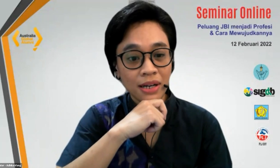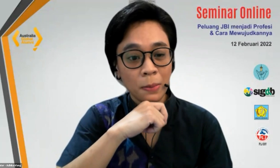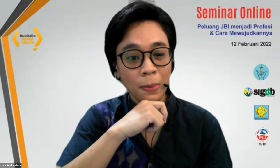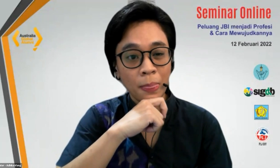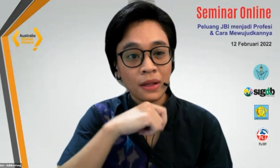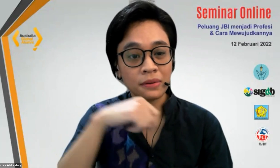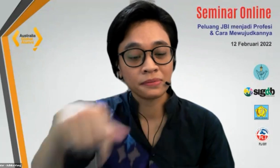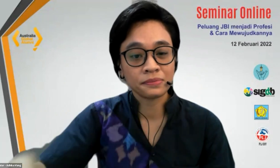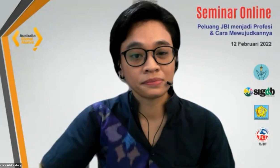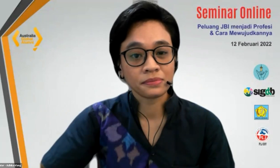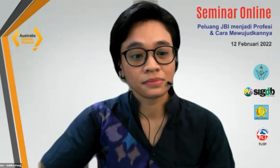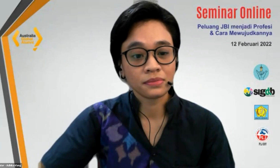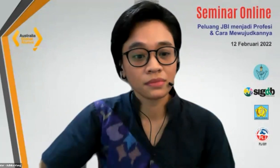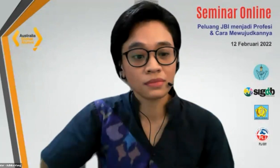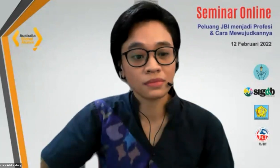tambahan